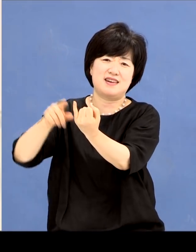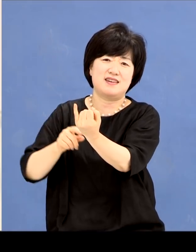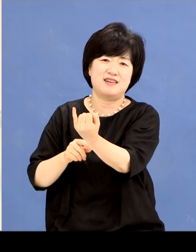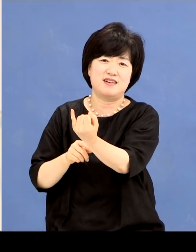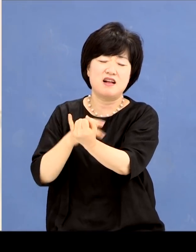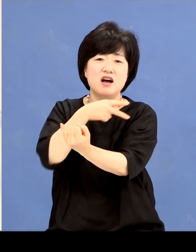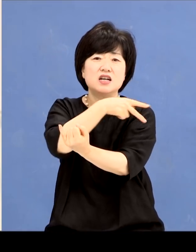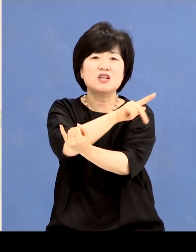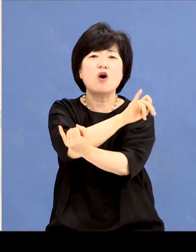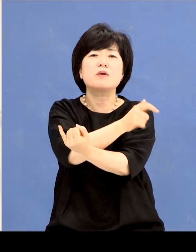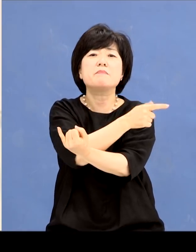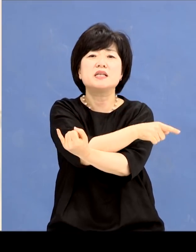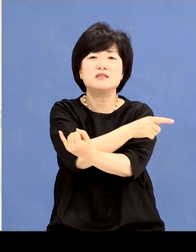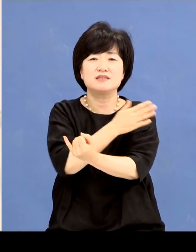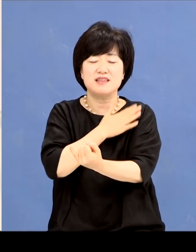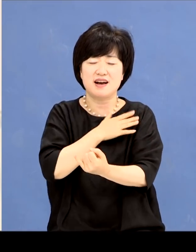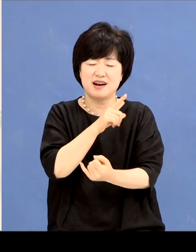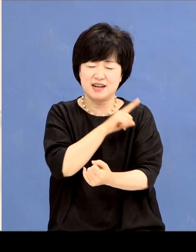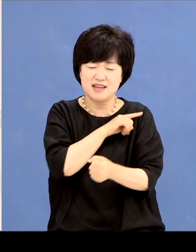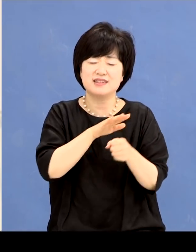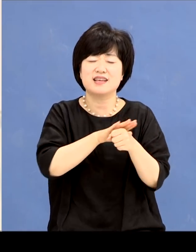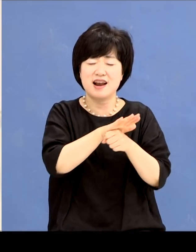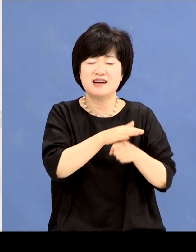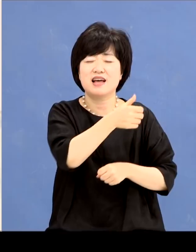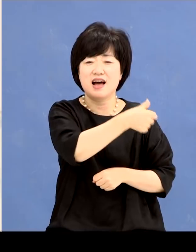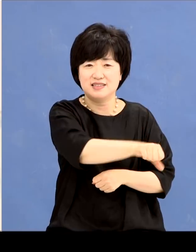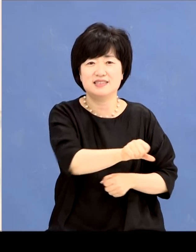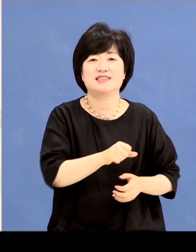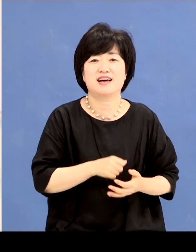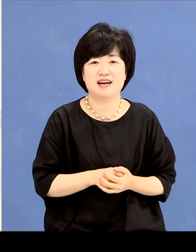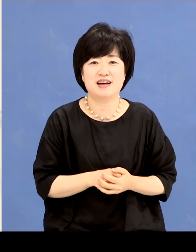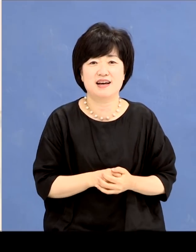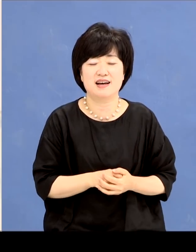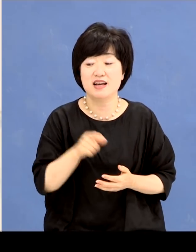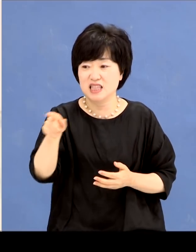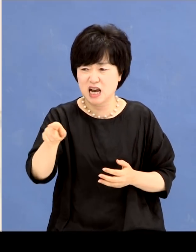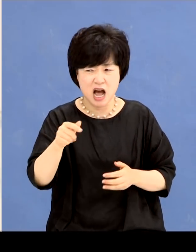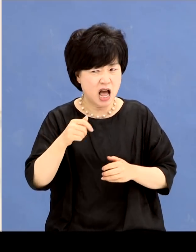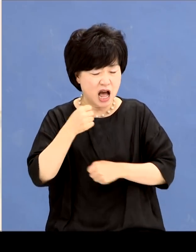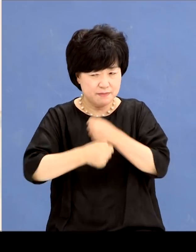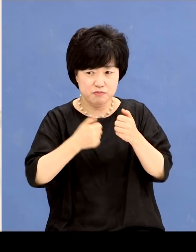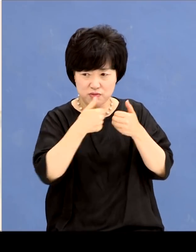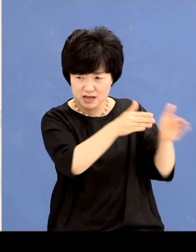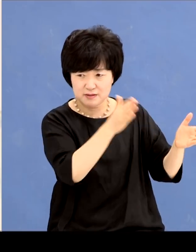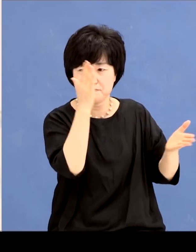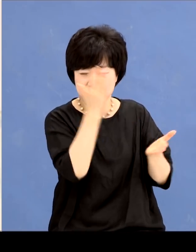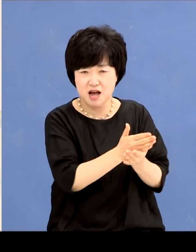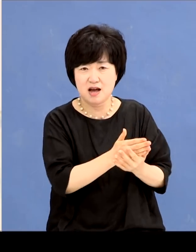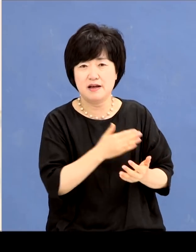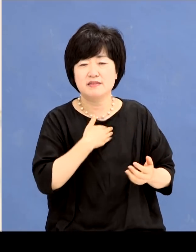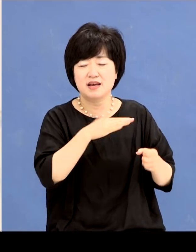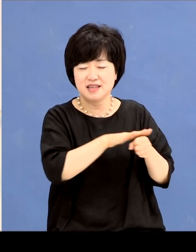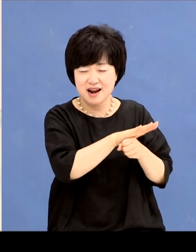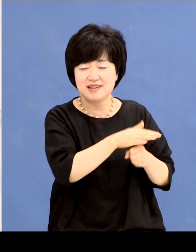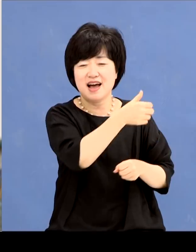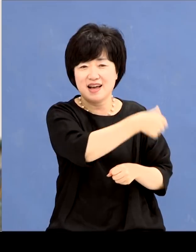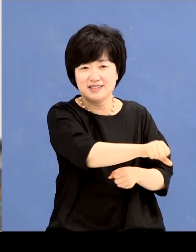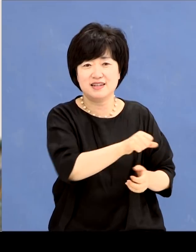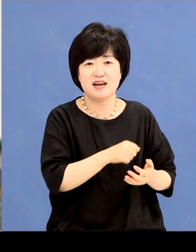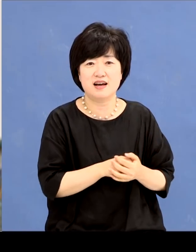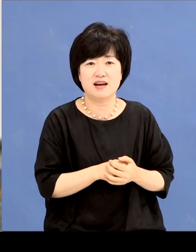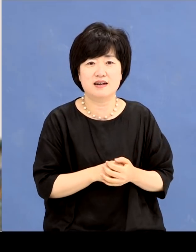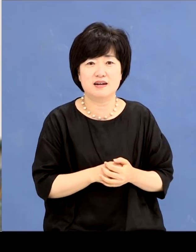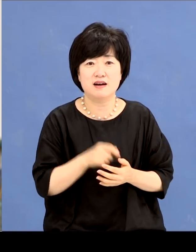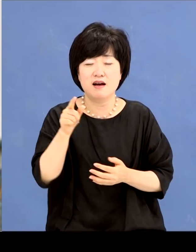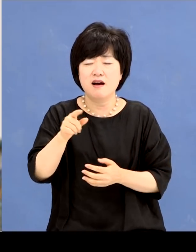주시더라. 성민이는 나의 가장 사랑하는 아들이다. 네가 함부로 해서는 안 돼. 내 가장 사랑하는 아들이다.